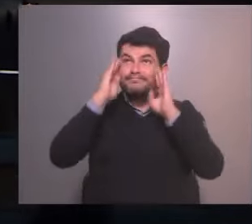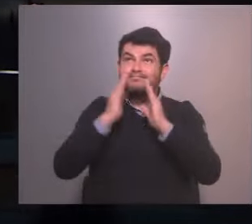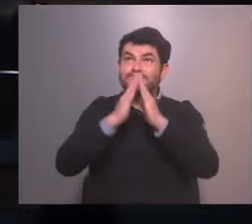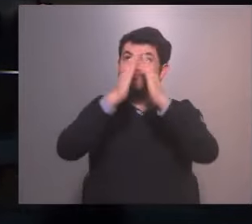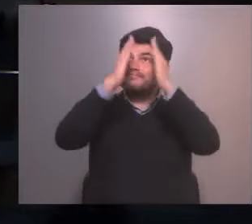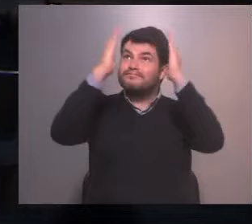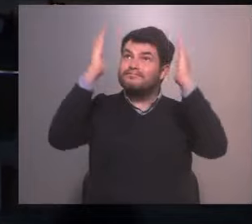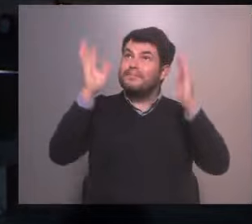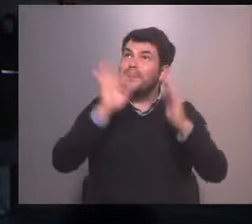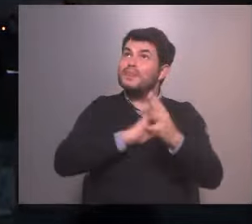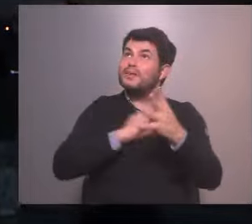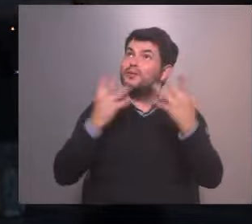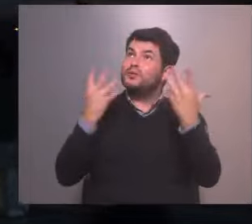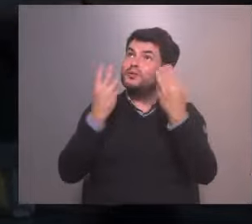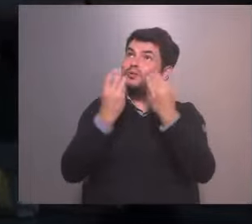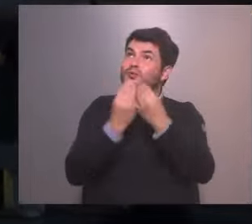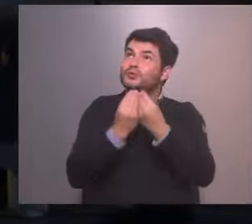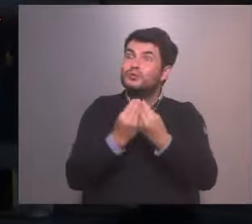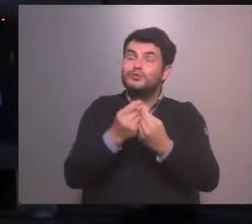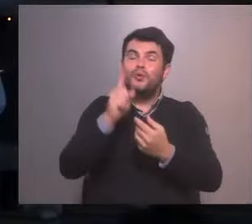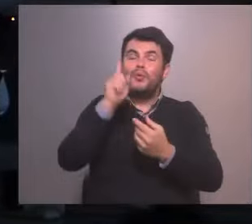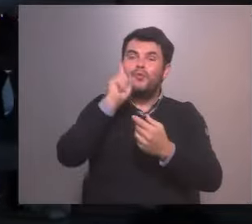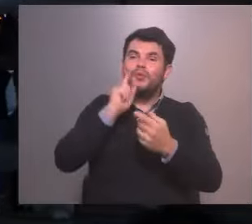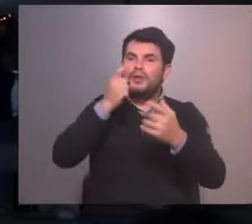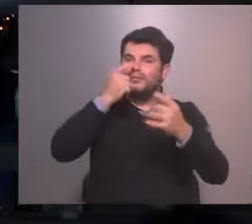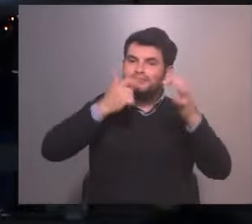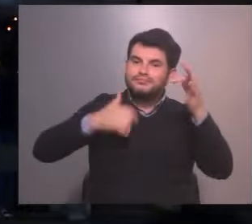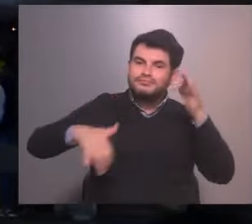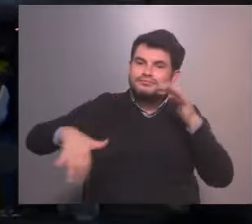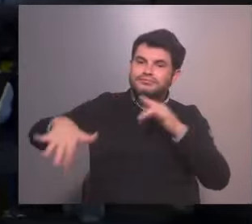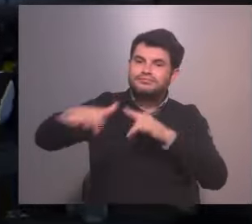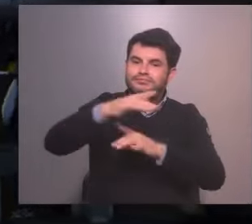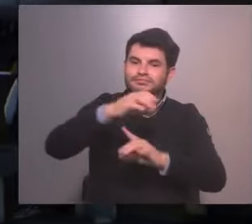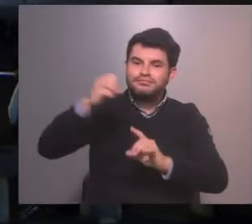frutto del tuo seno, Gesù.